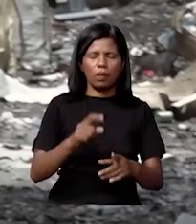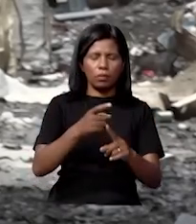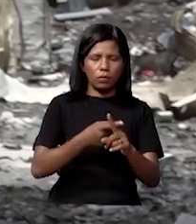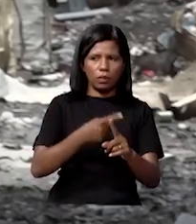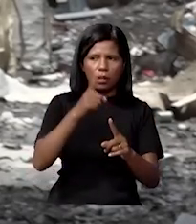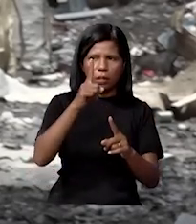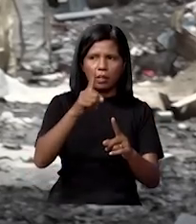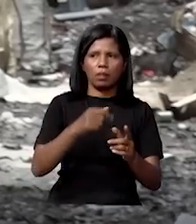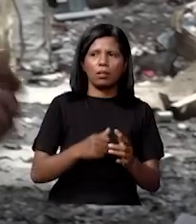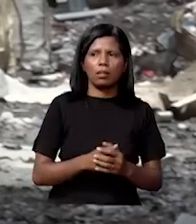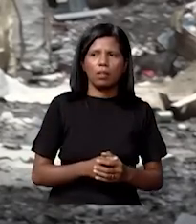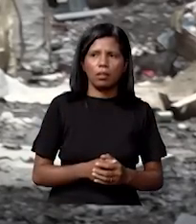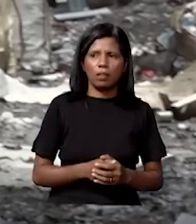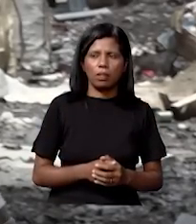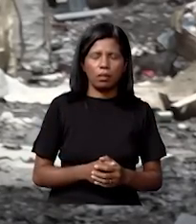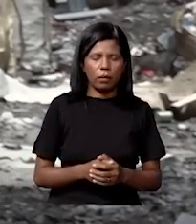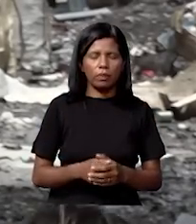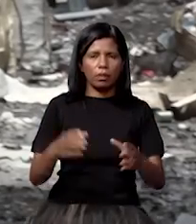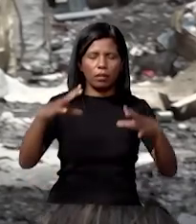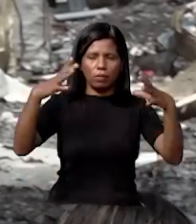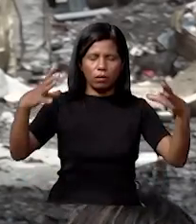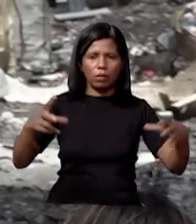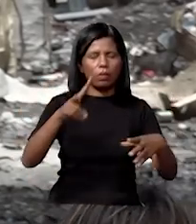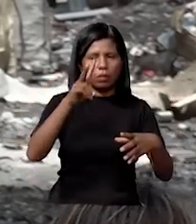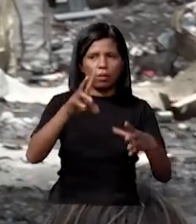pun zumbu ne barua hetan hira.